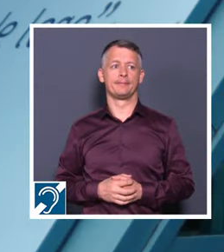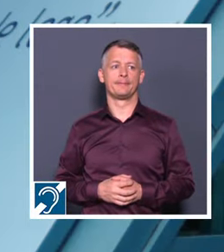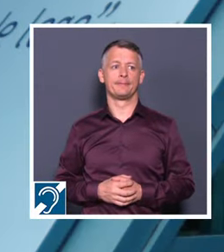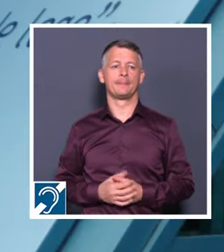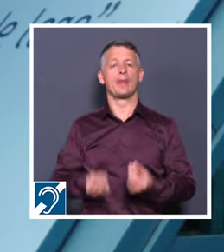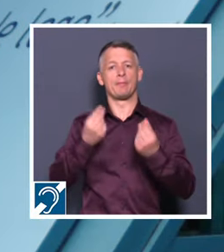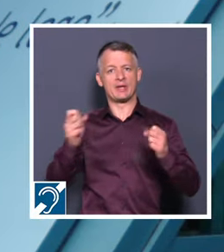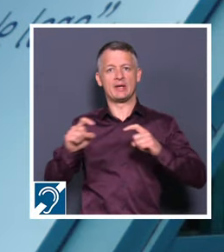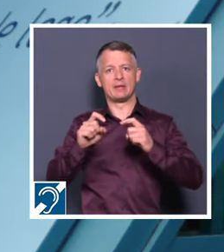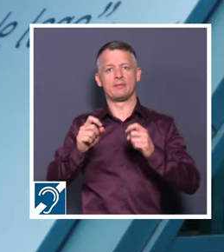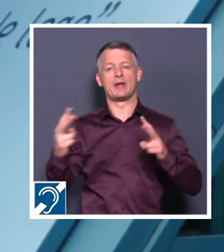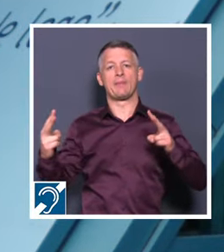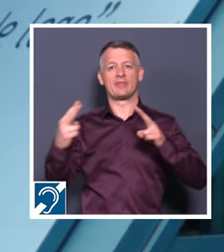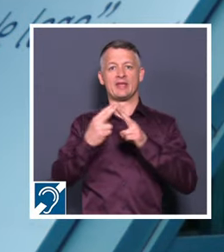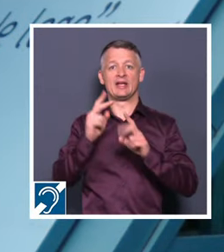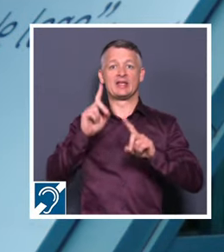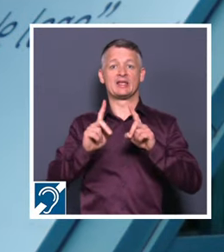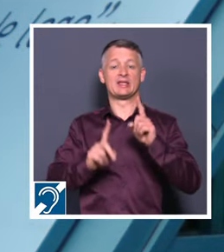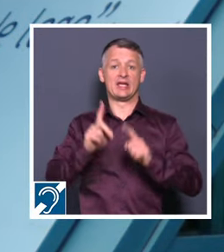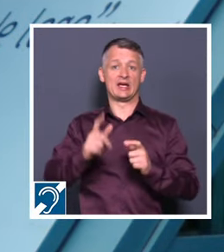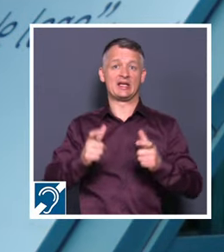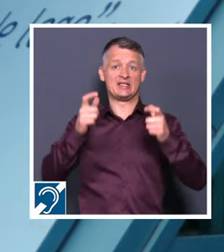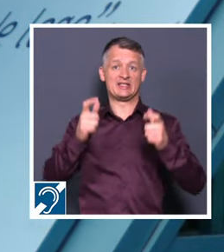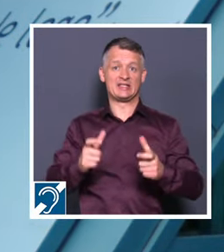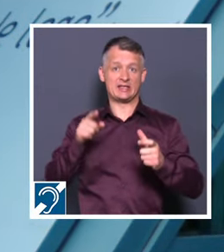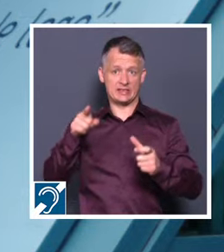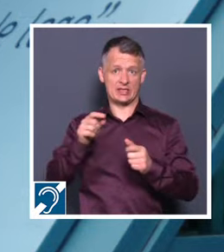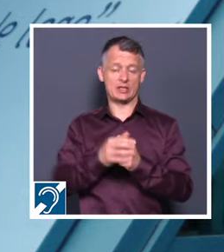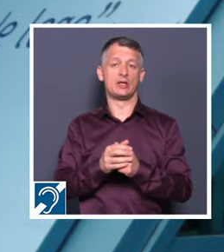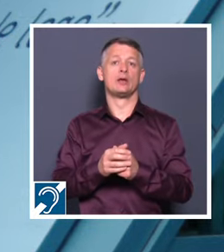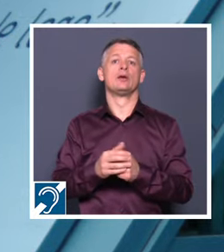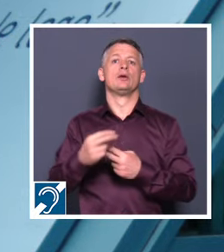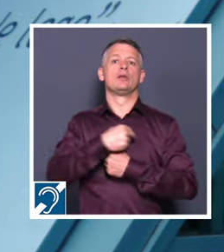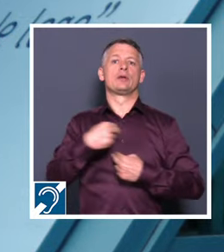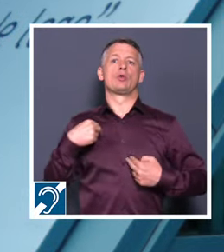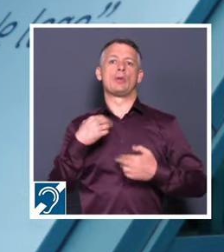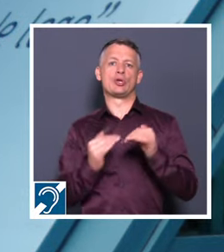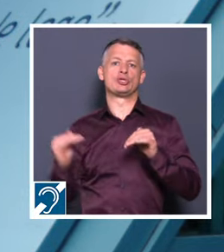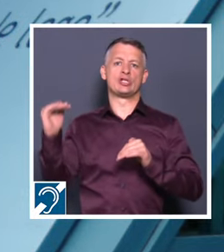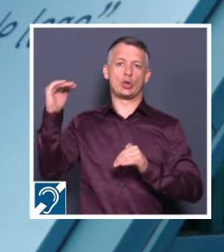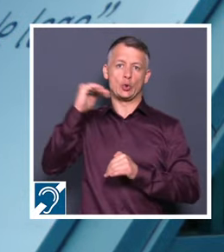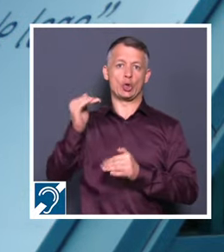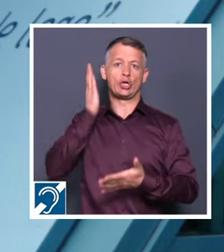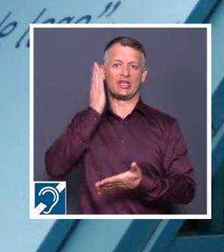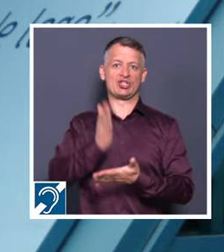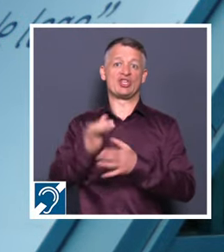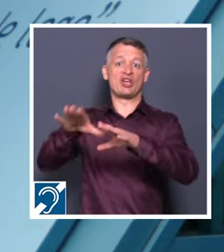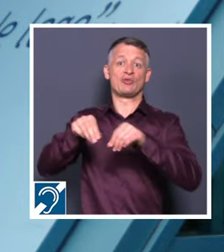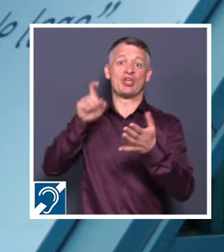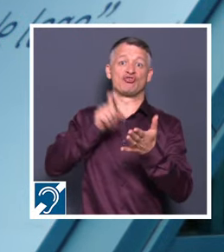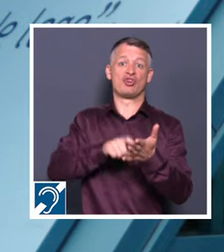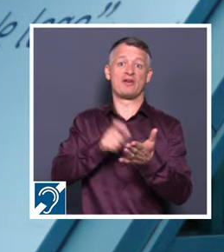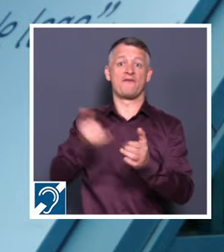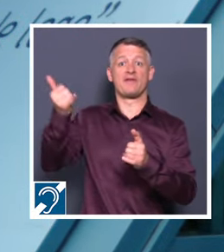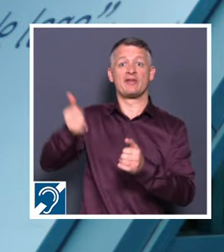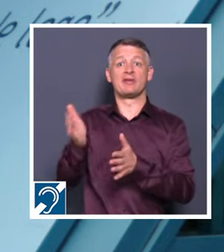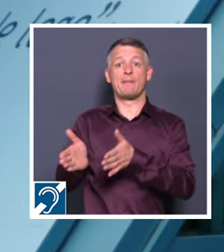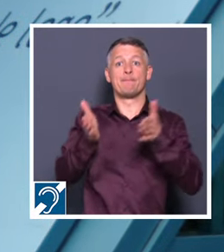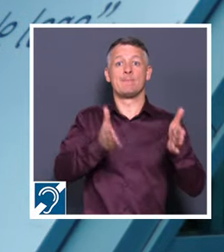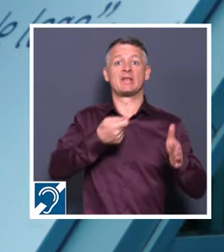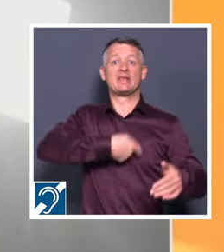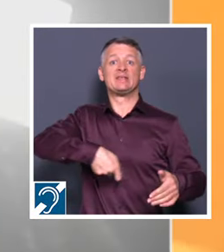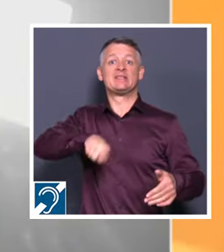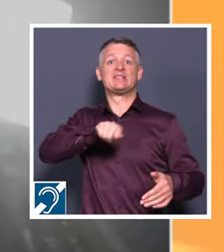Bine v-am găsit. Dacă secția pentru judecători în materie disciplinară a Consiliului Superior al Magistraturii decide să accepte această cerere venită din partea